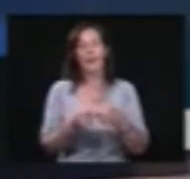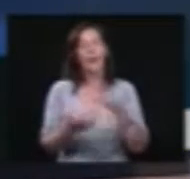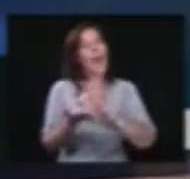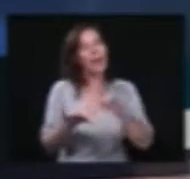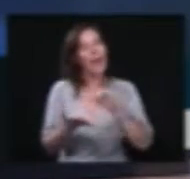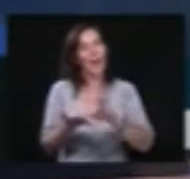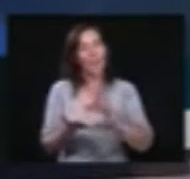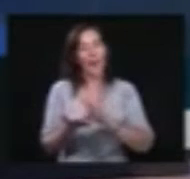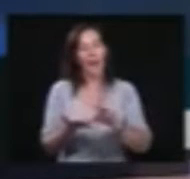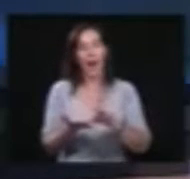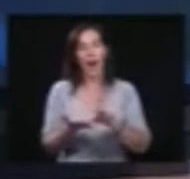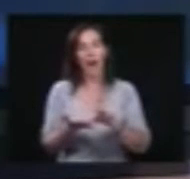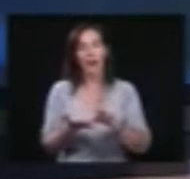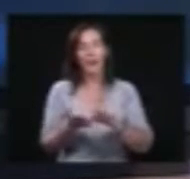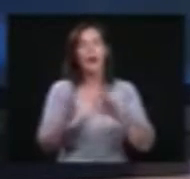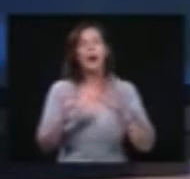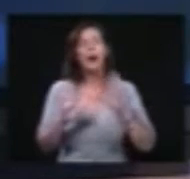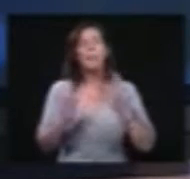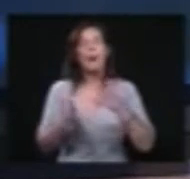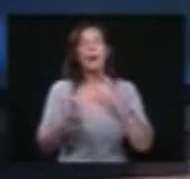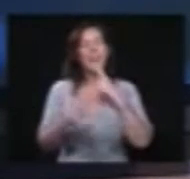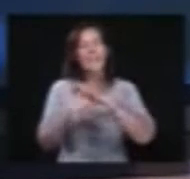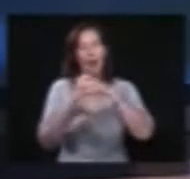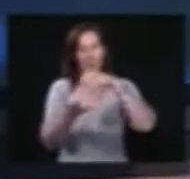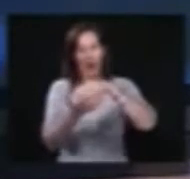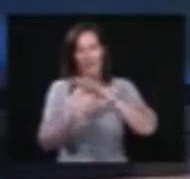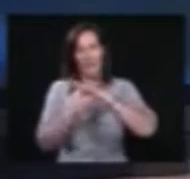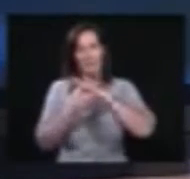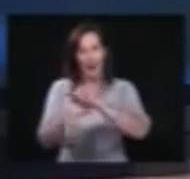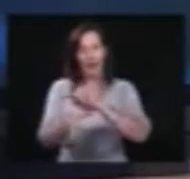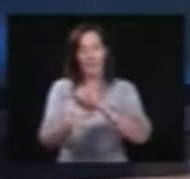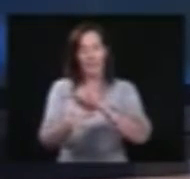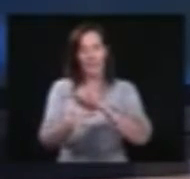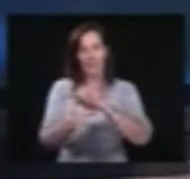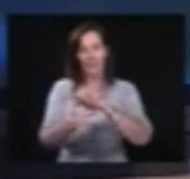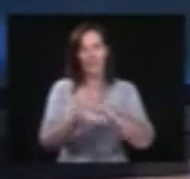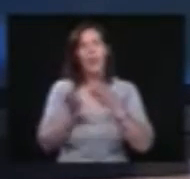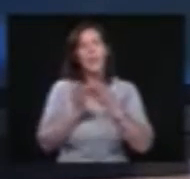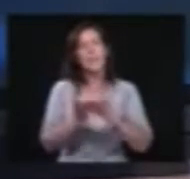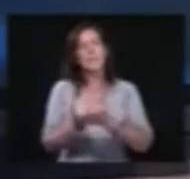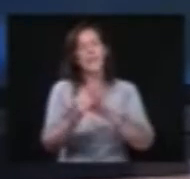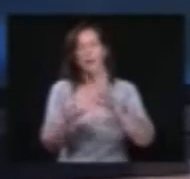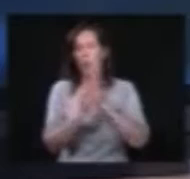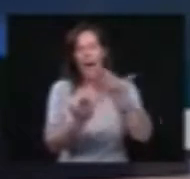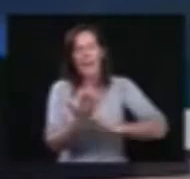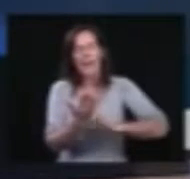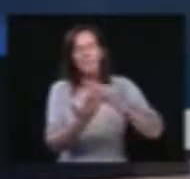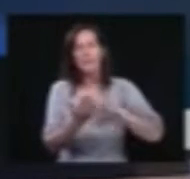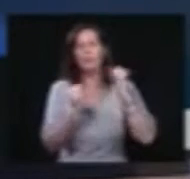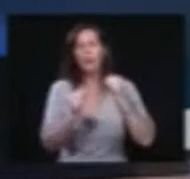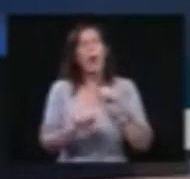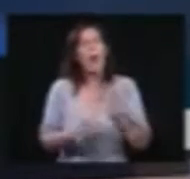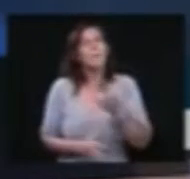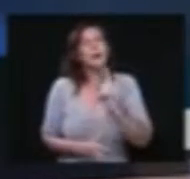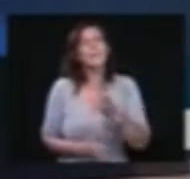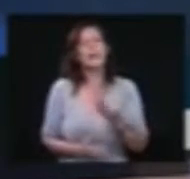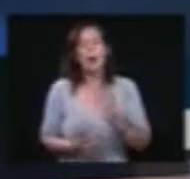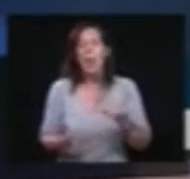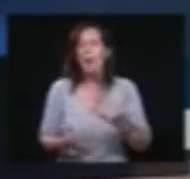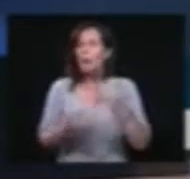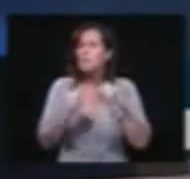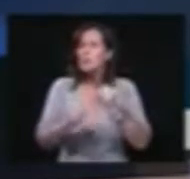לכתבה, למה שנקרא, יד מכוונת לעזרה בנבחי הטופסולוגיה של הביטוח לאומי. למה בכלל צריך את זה?